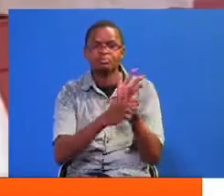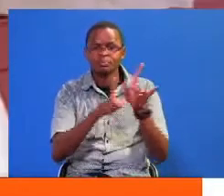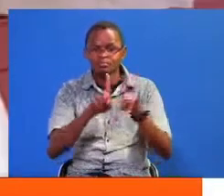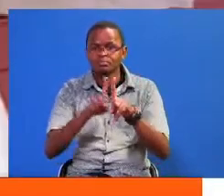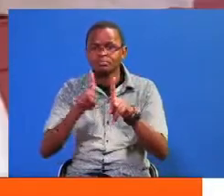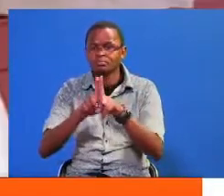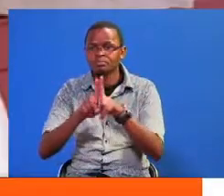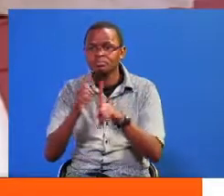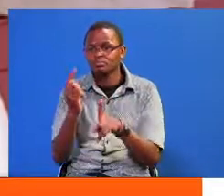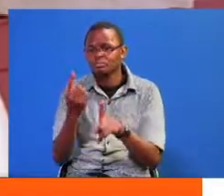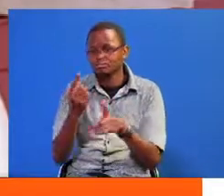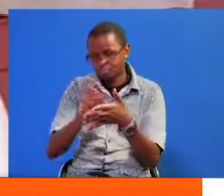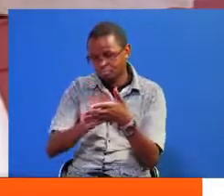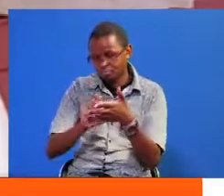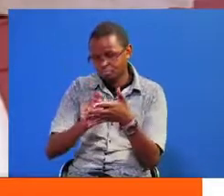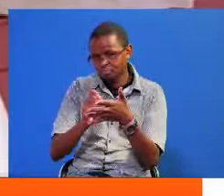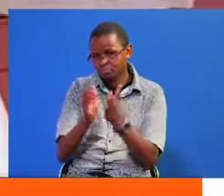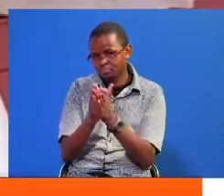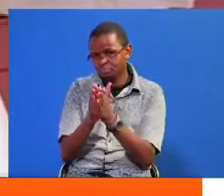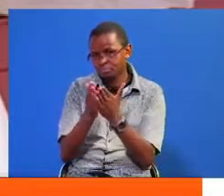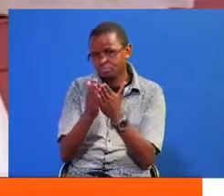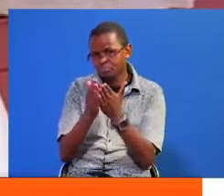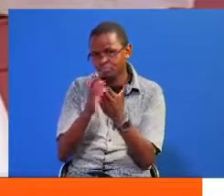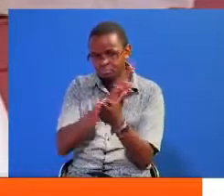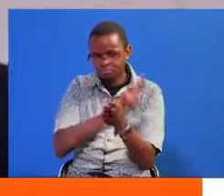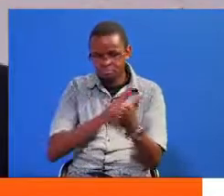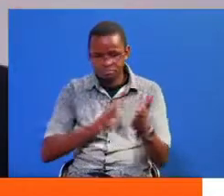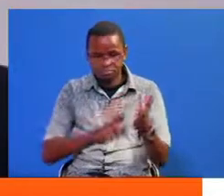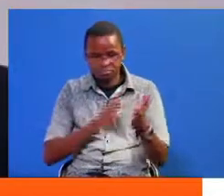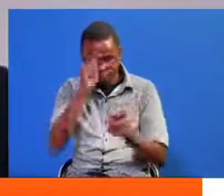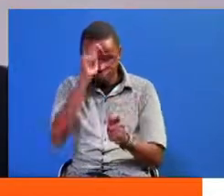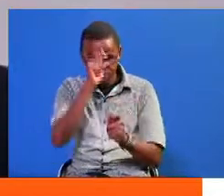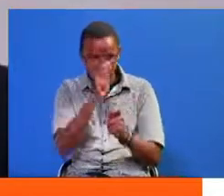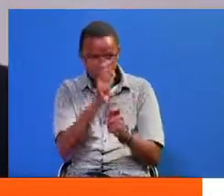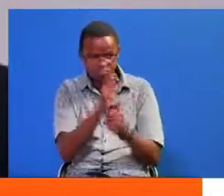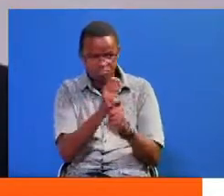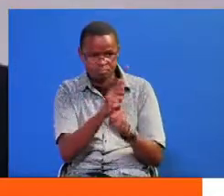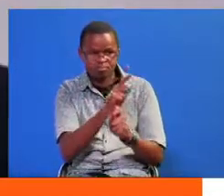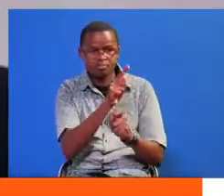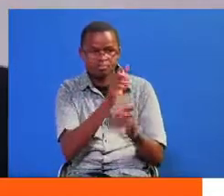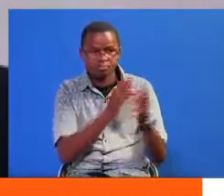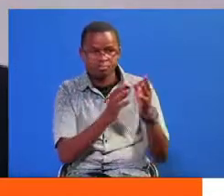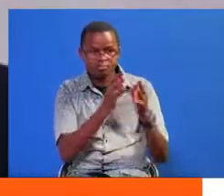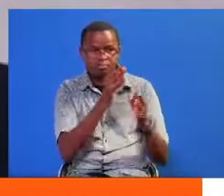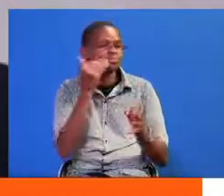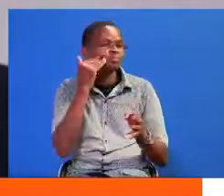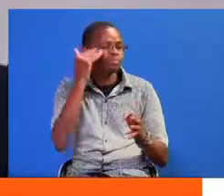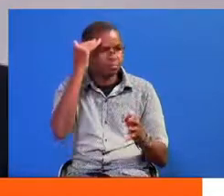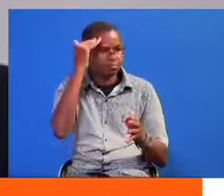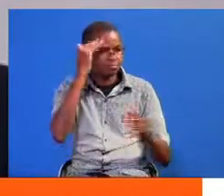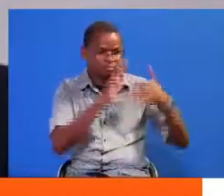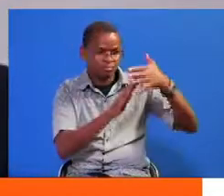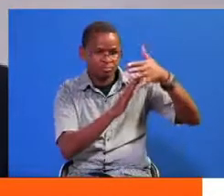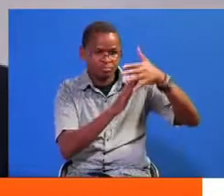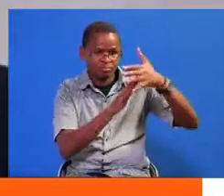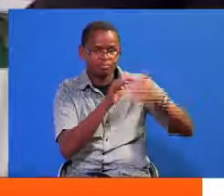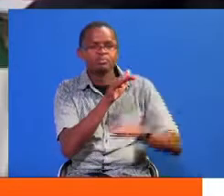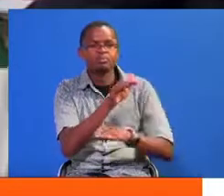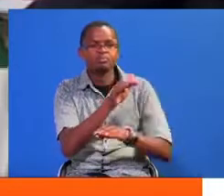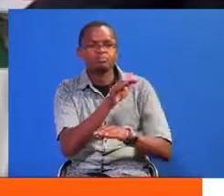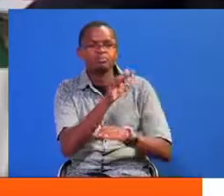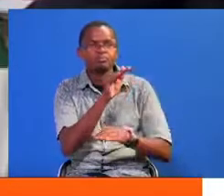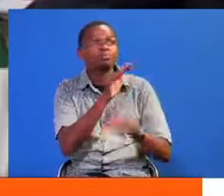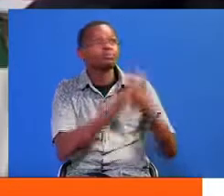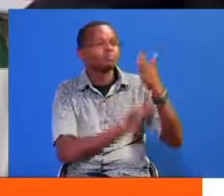Aidha, yeye ni mwandishi wa vitabu vya kidini na naamini uwepo wake kama jaji wa mahakama ya upeo ni wito wa